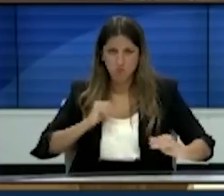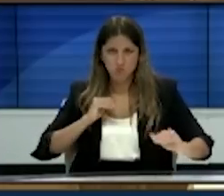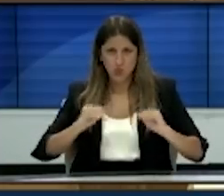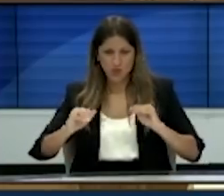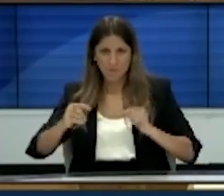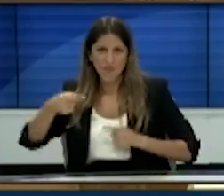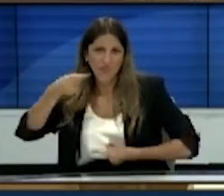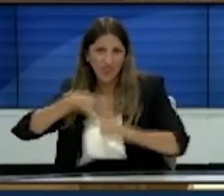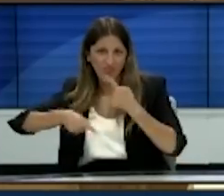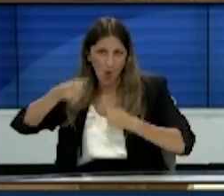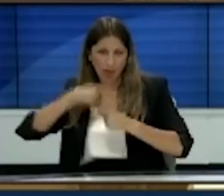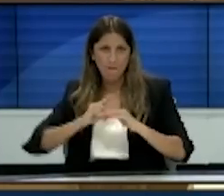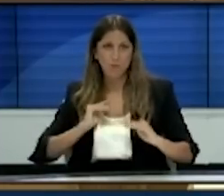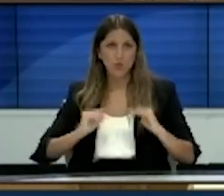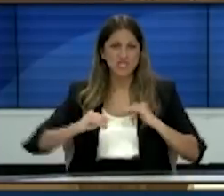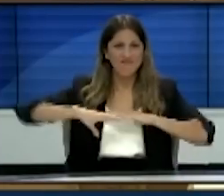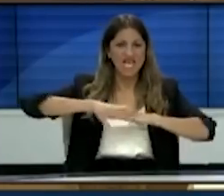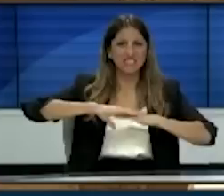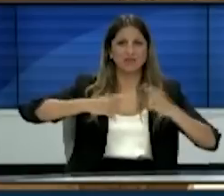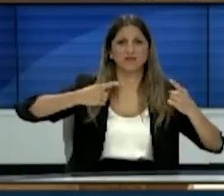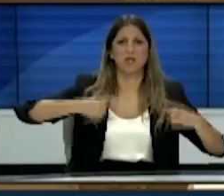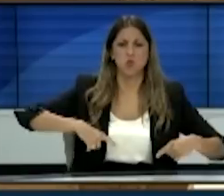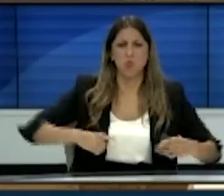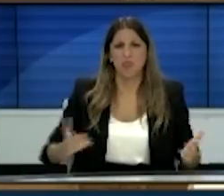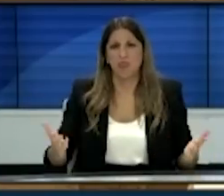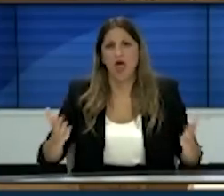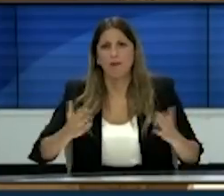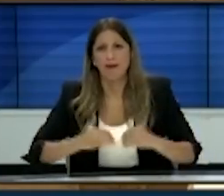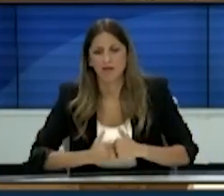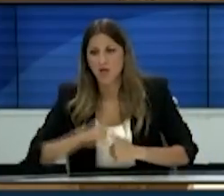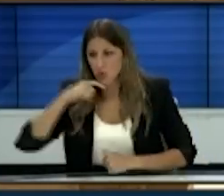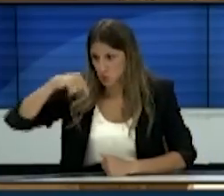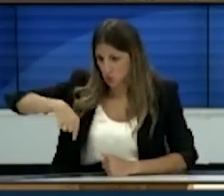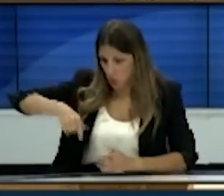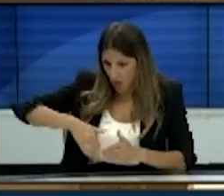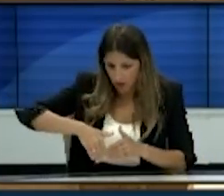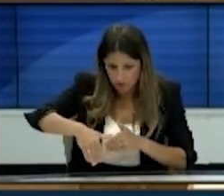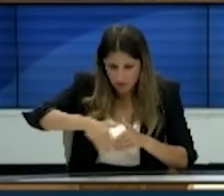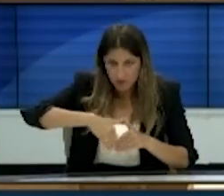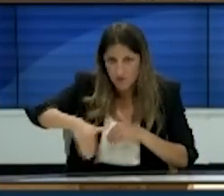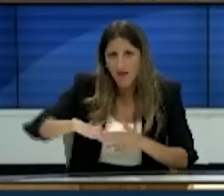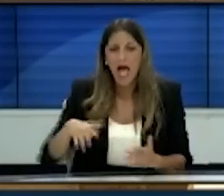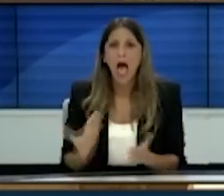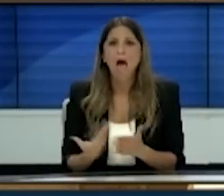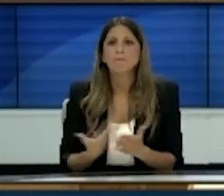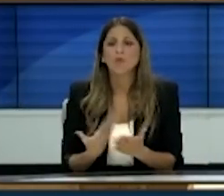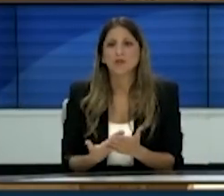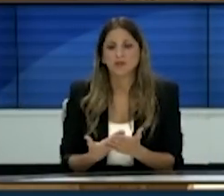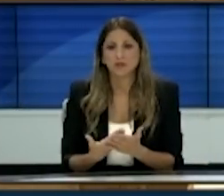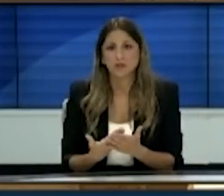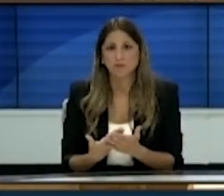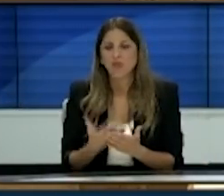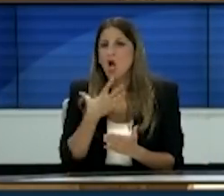χώρας, προστατεύει την κυριαρχία της. Και τα λέτε όλα αυτά όταν ειδικά τώρα γίνεται πιο φανερό το παζάρι που κάνει